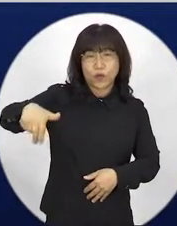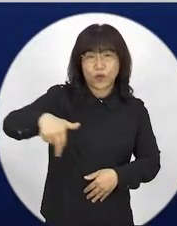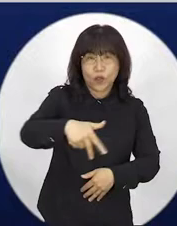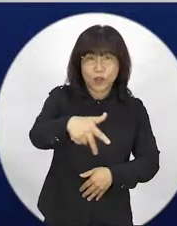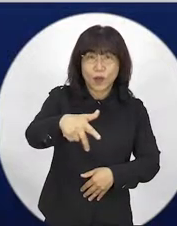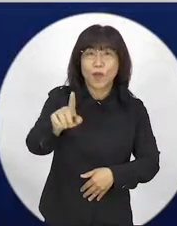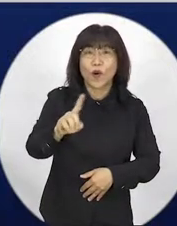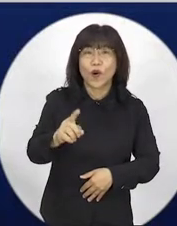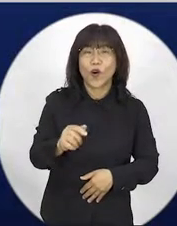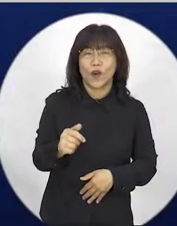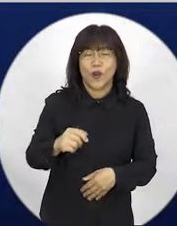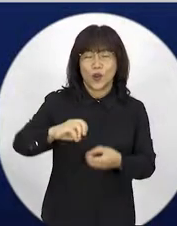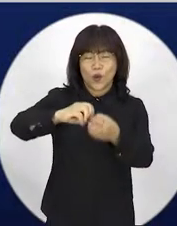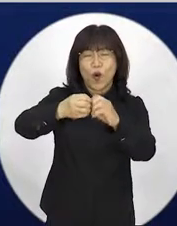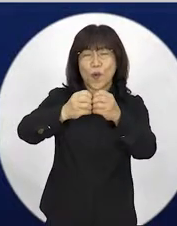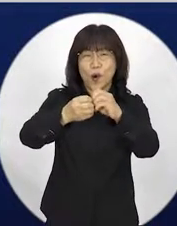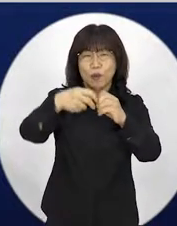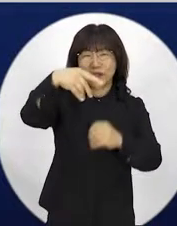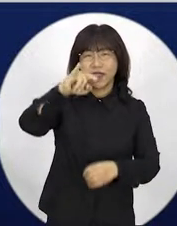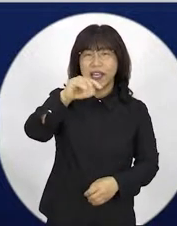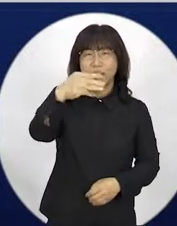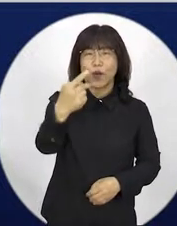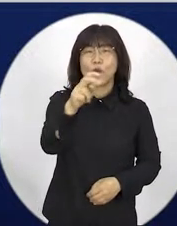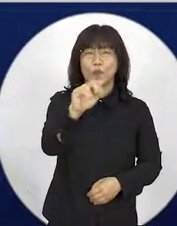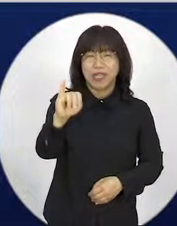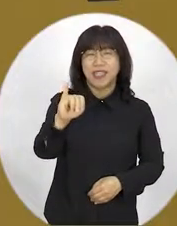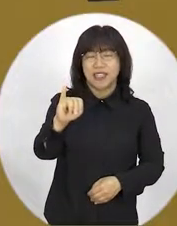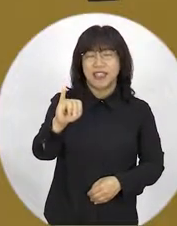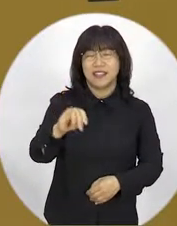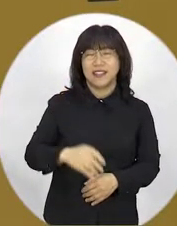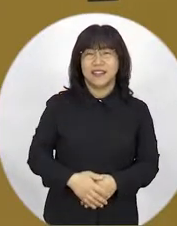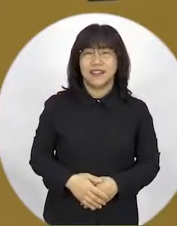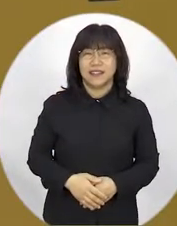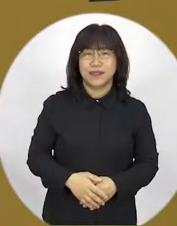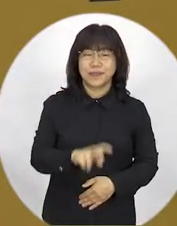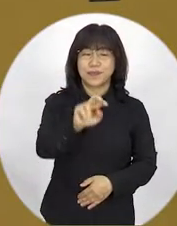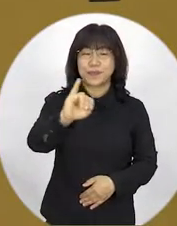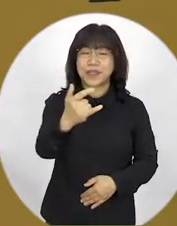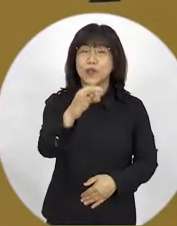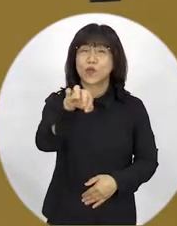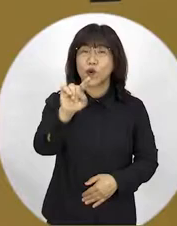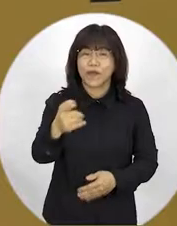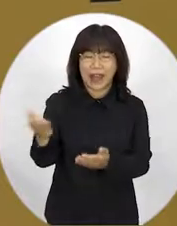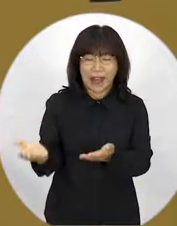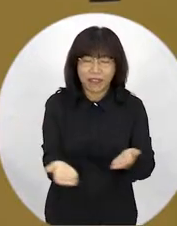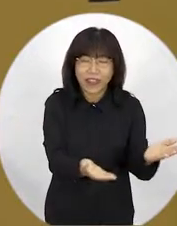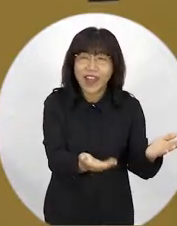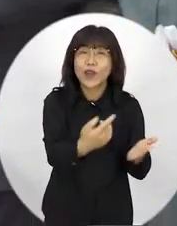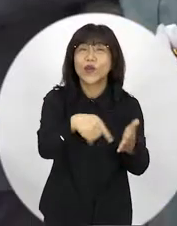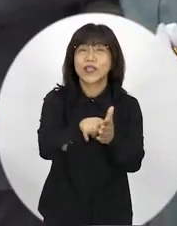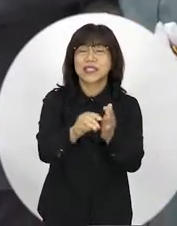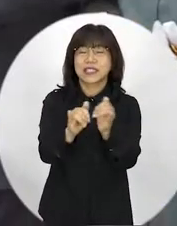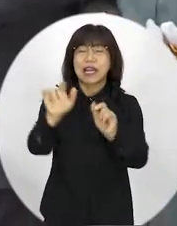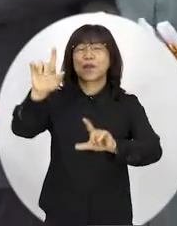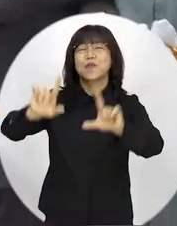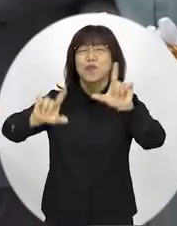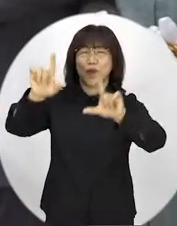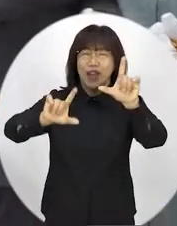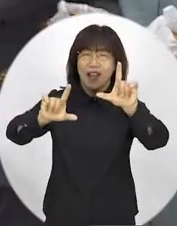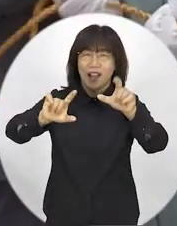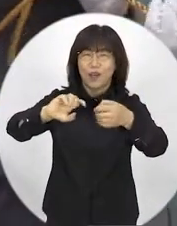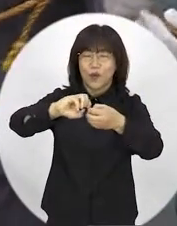민원안내 로봇 새로미 를 운영합니다 민원안내 로브 새로 미는 사람 형태의 휴머노이드